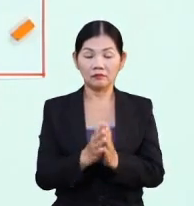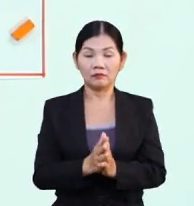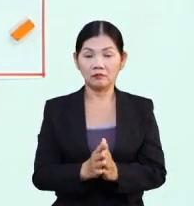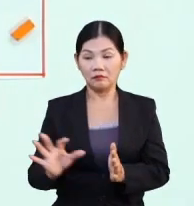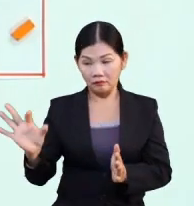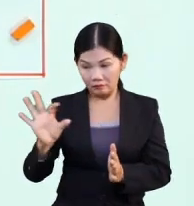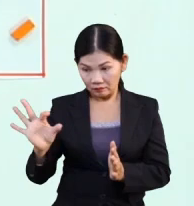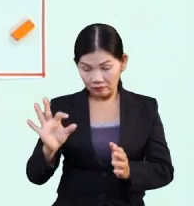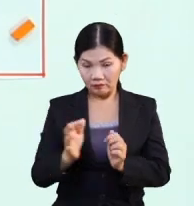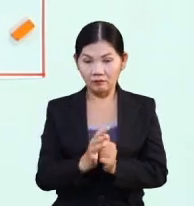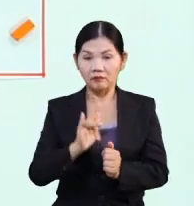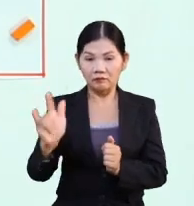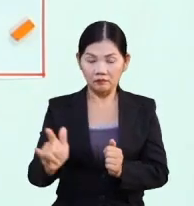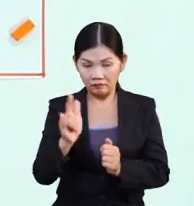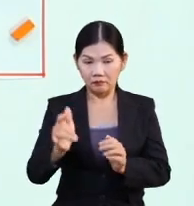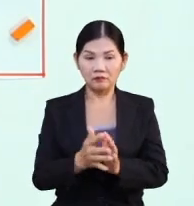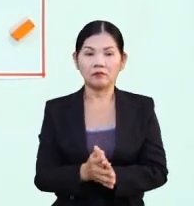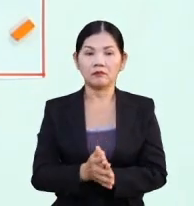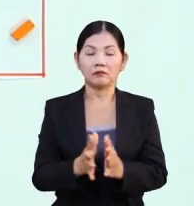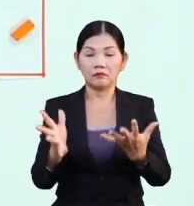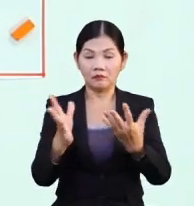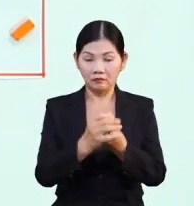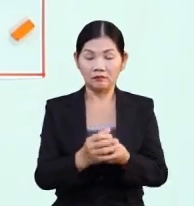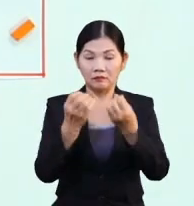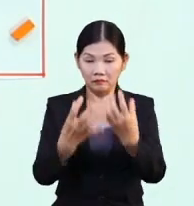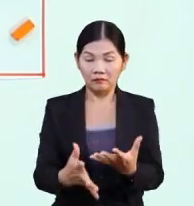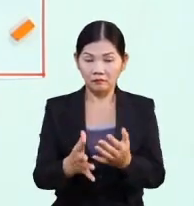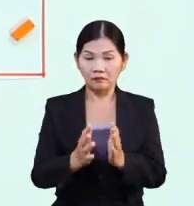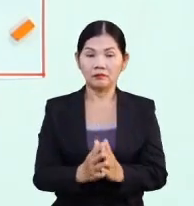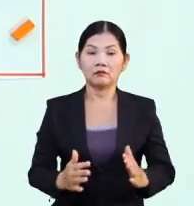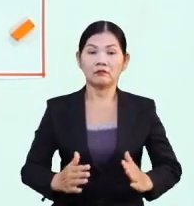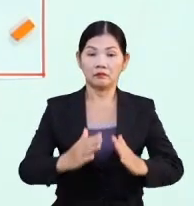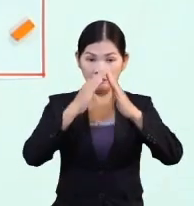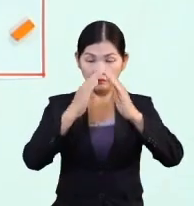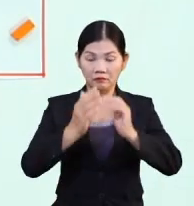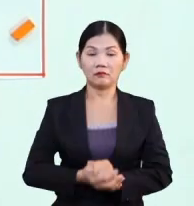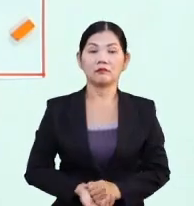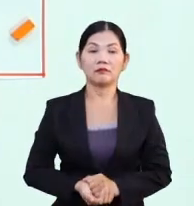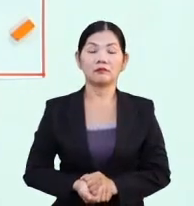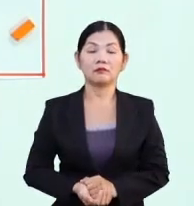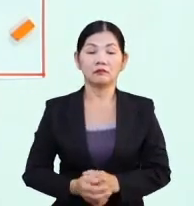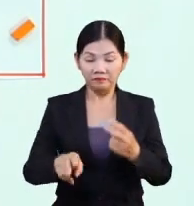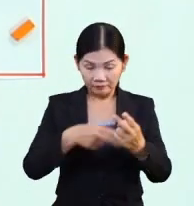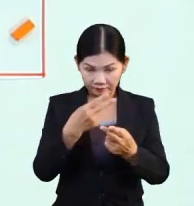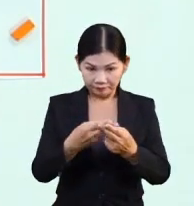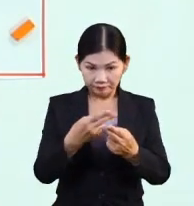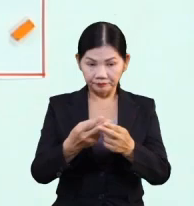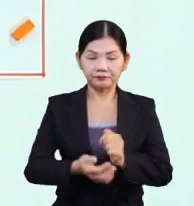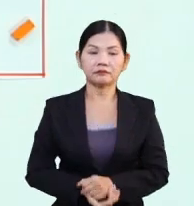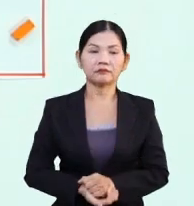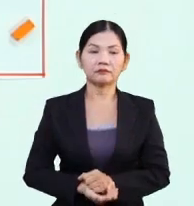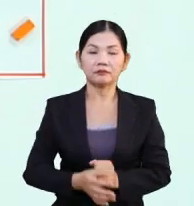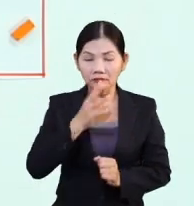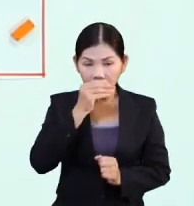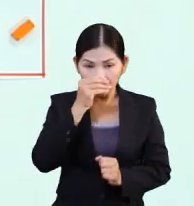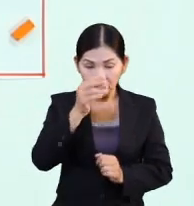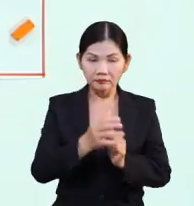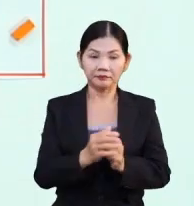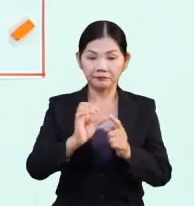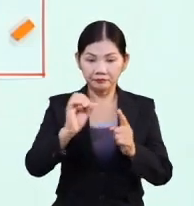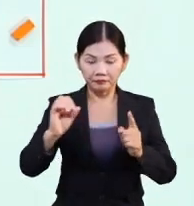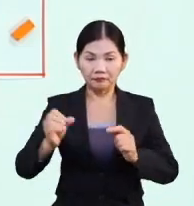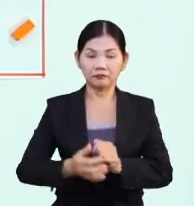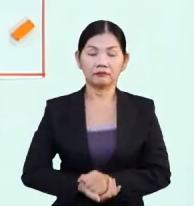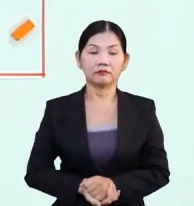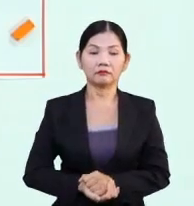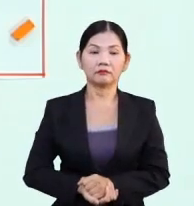ន់អនាម័យប្រើប្រាស់មានចំនួនប៉ុន្មានខ្នងចាអញ្ចឹងចំណោទរបស់អ្នកគ្រូគឺនិយាយតកតងទៅនឹងរបស់លេខនេះអត់កូន